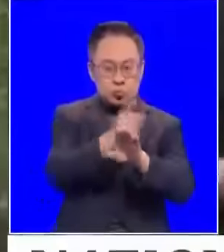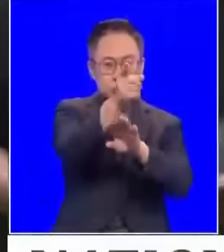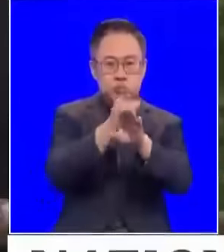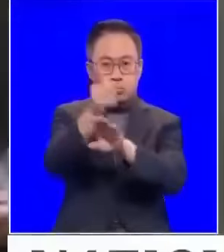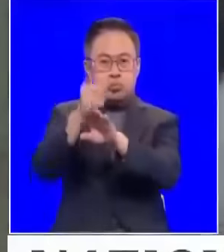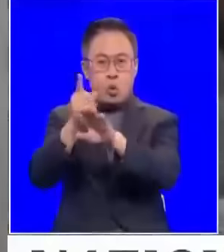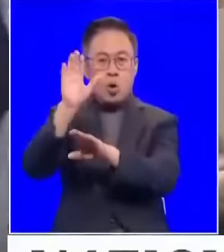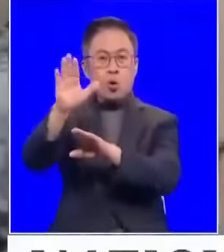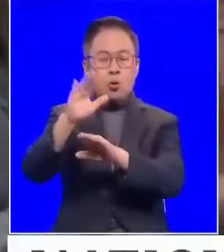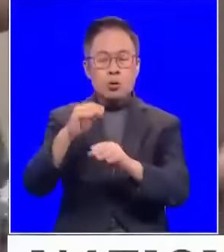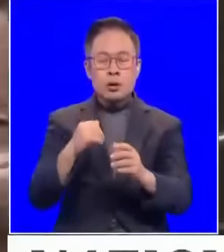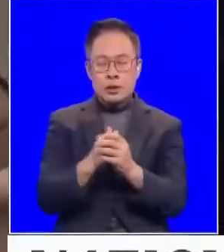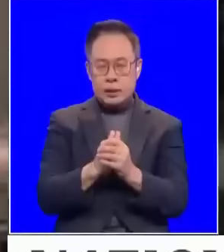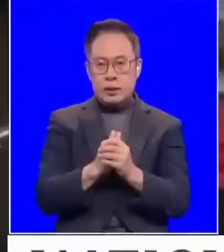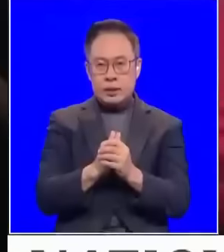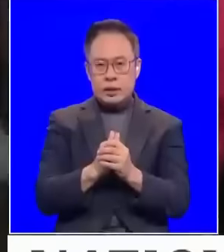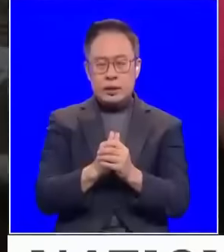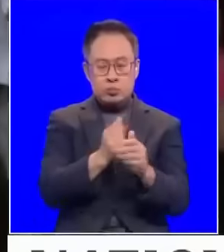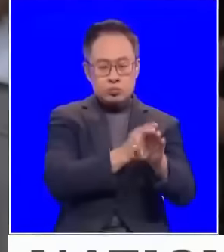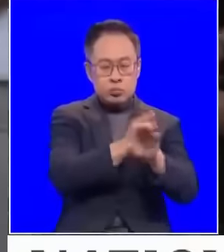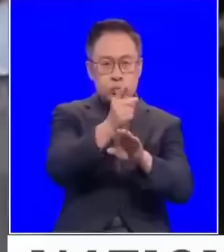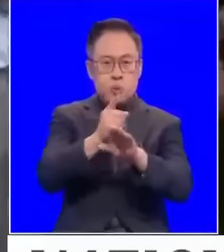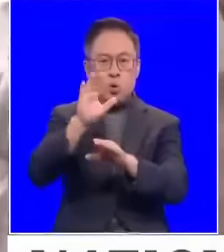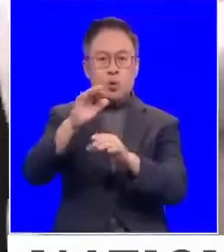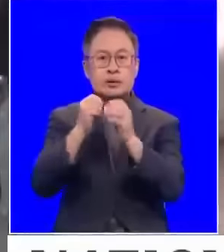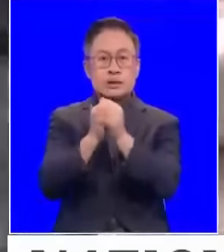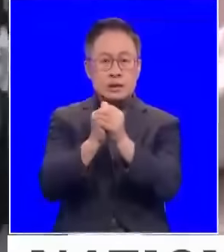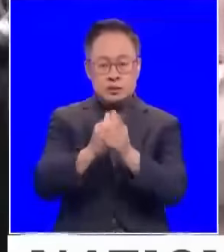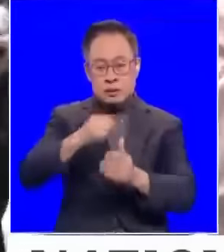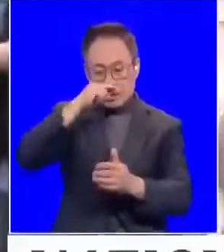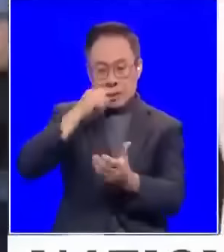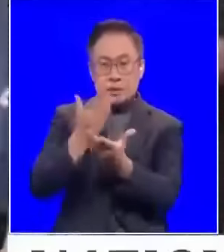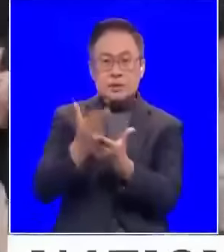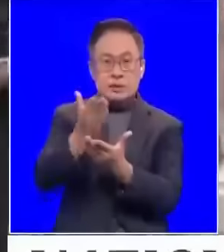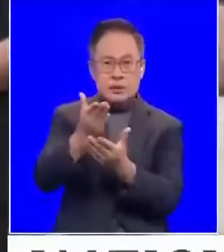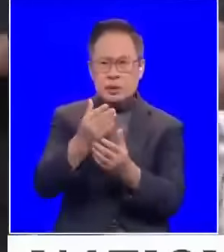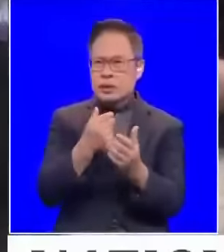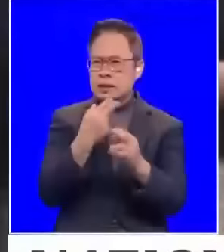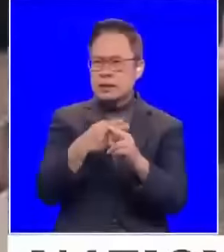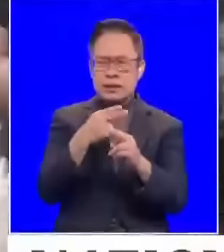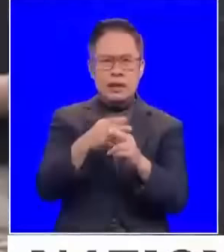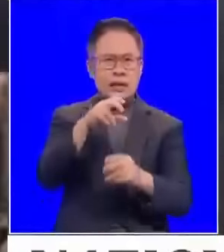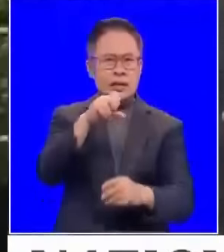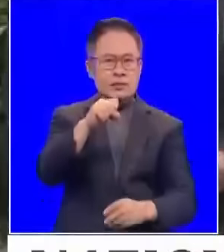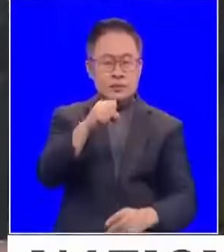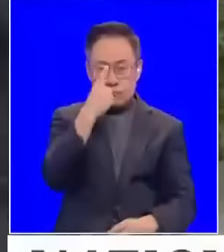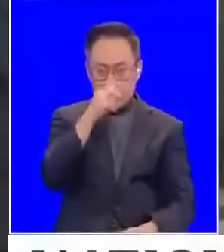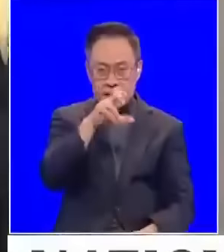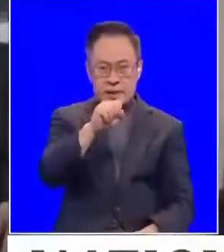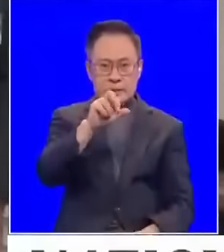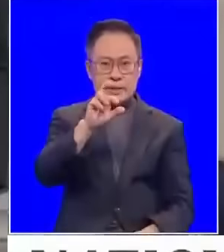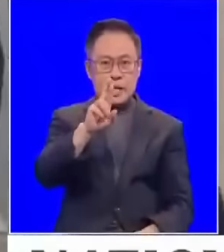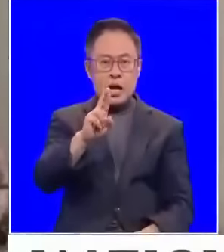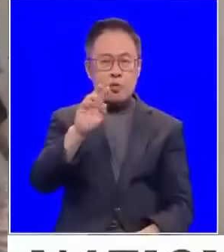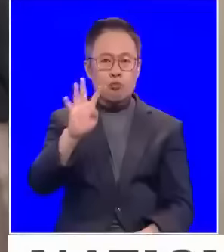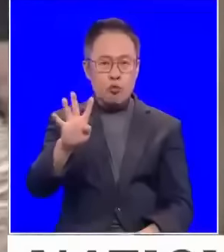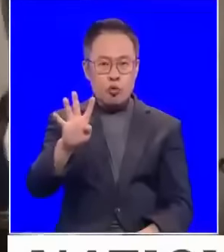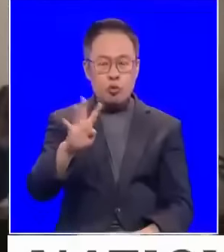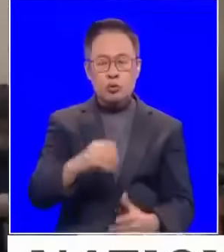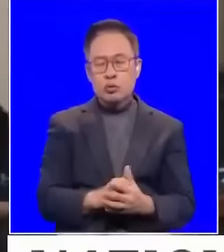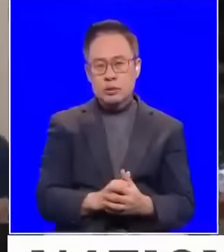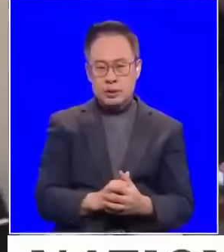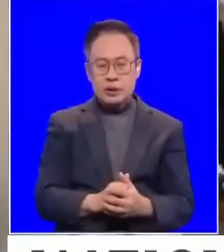ด122มิลลิเมตรระบบ SR Flow จำนวน2รายการค่ะและการซื้อชุดปรับปรุงสำหรับ